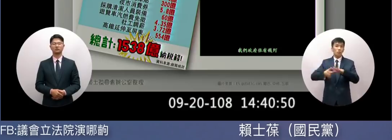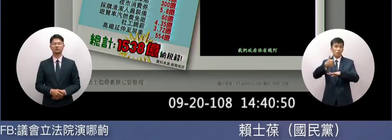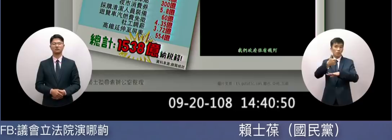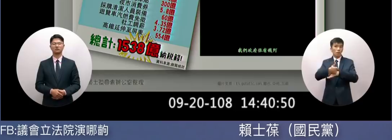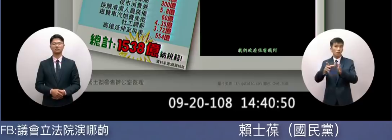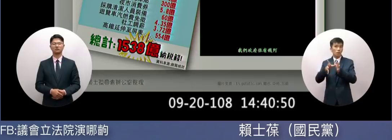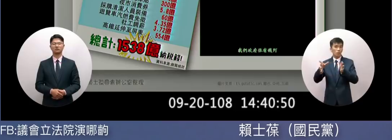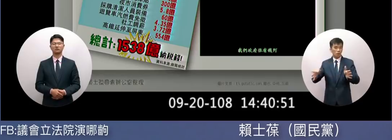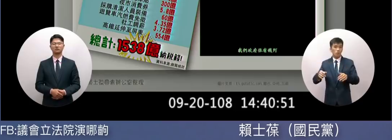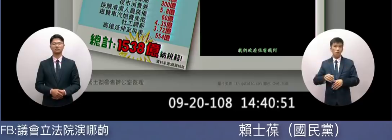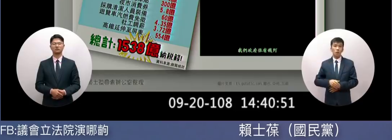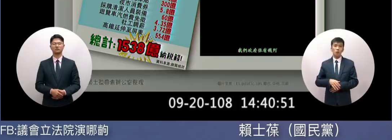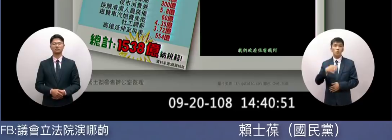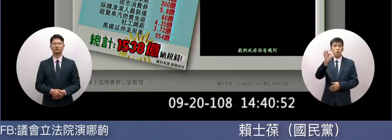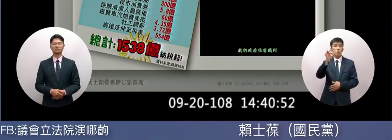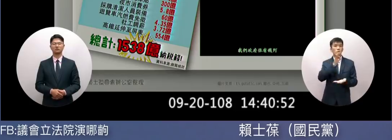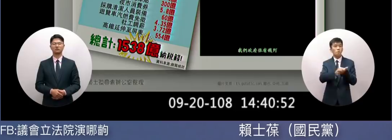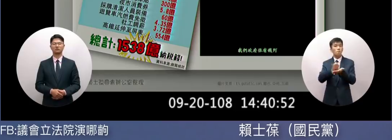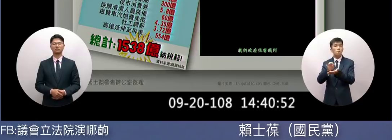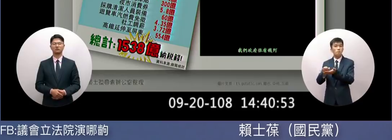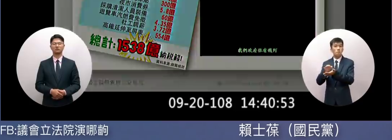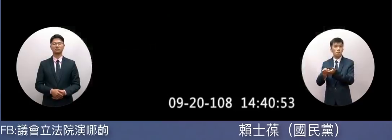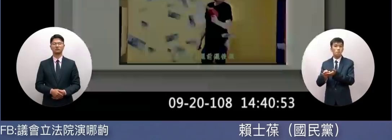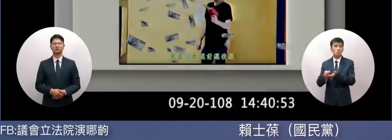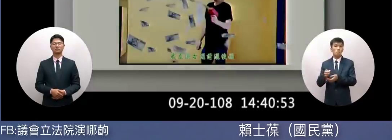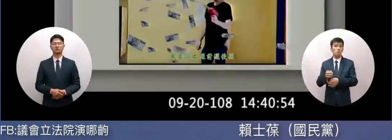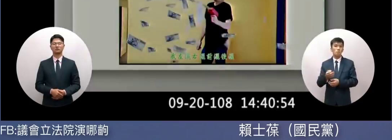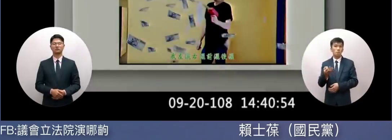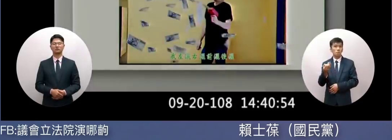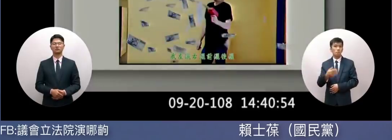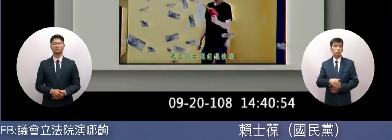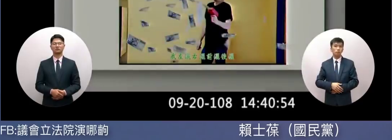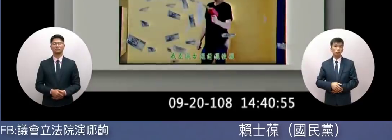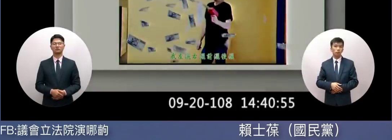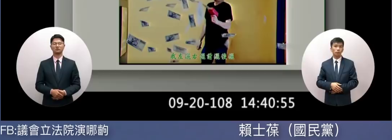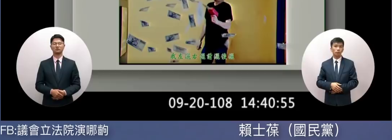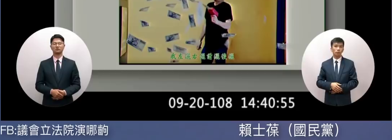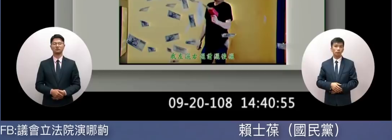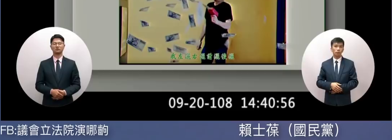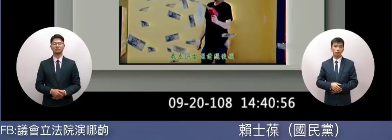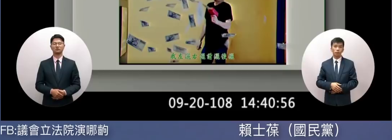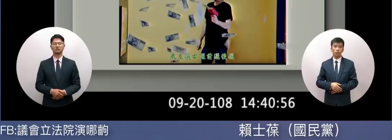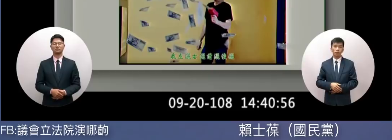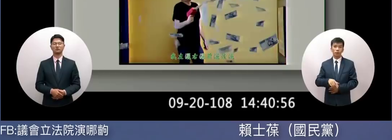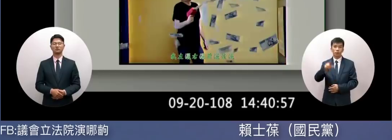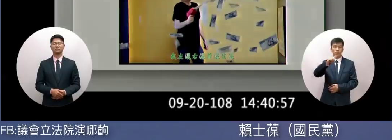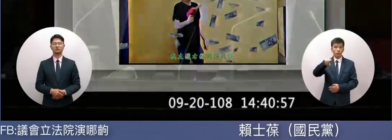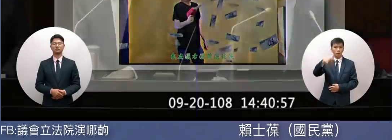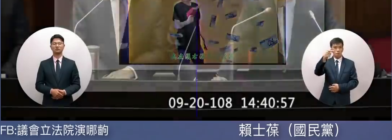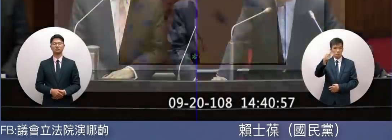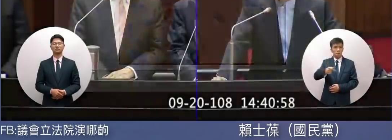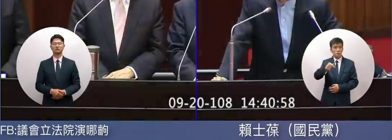这里面傻逼啊，钱压嘞，压多少？压1500多亿啊，